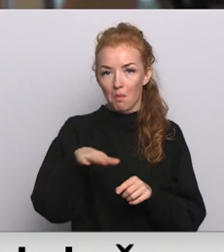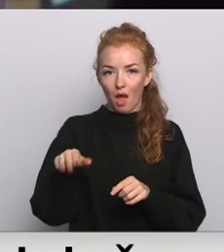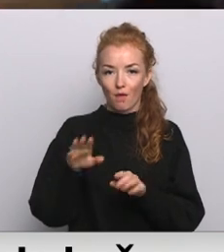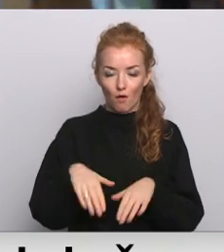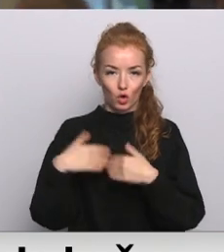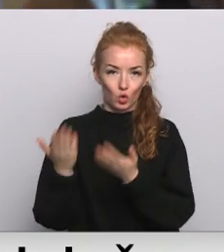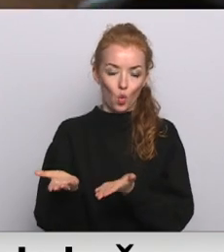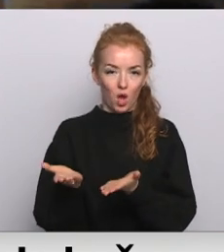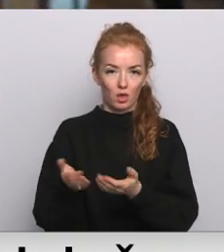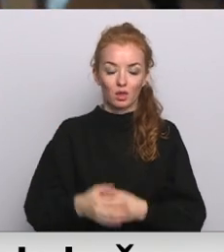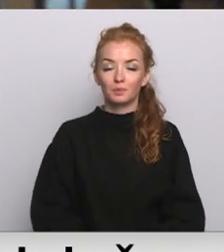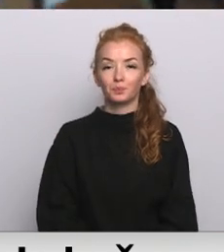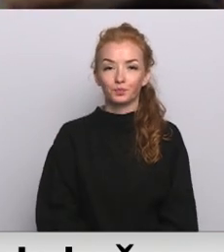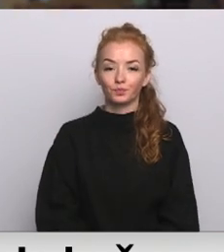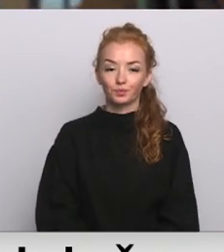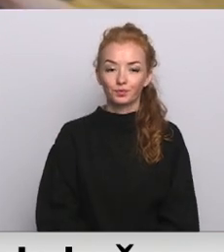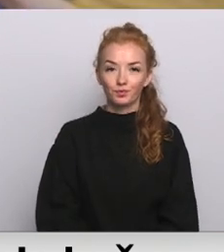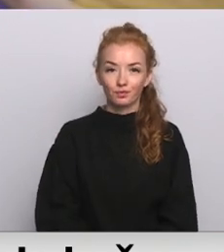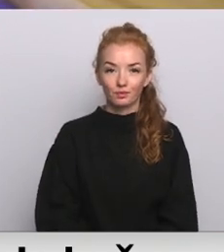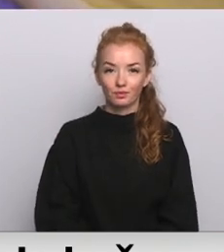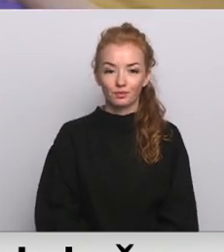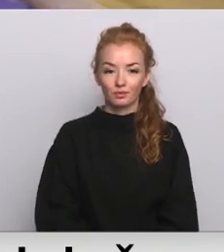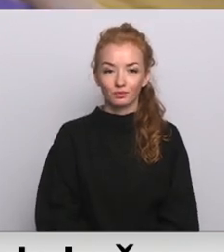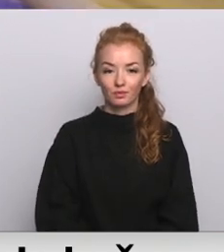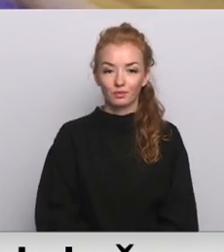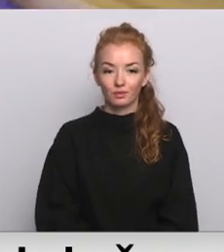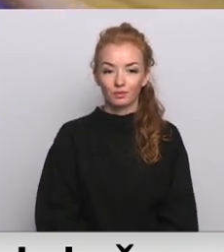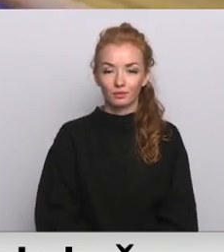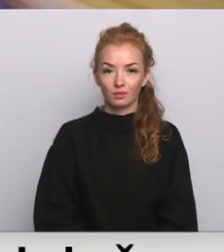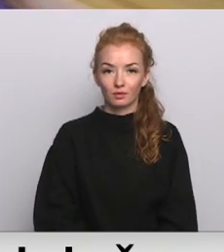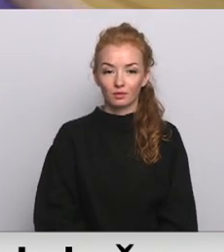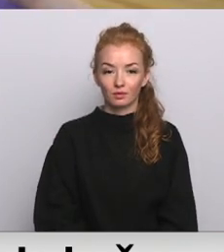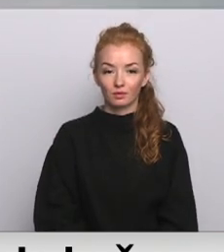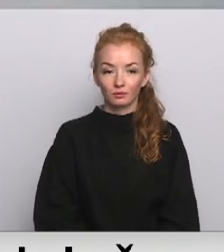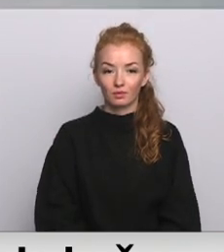drīkst bērnam likt. Diana Boltiņa, Miku Sandersons, Zemgales reģionālā televīzija.